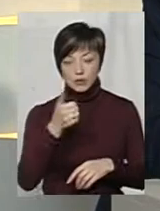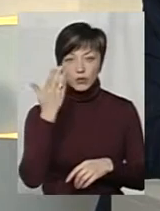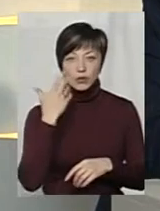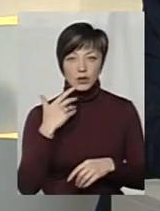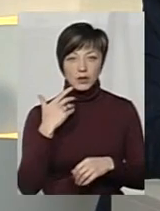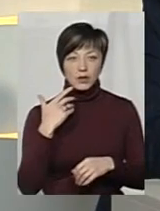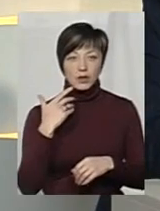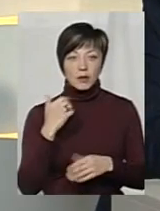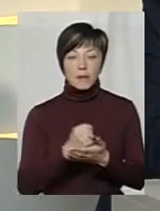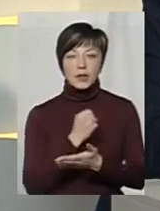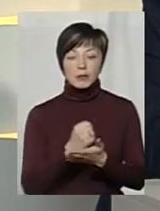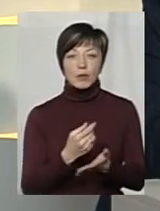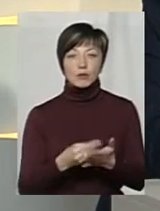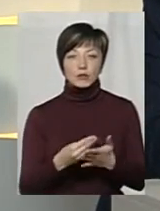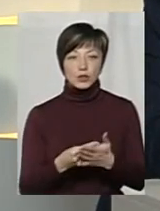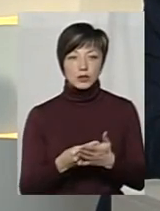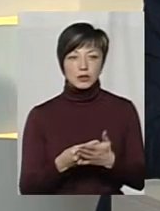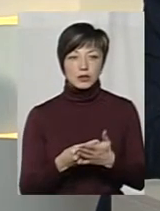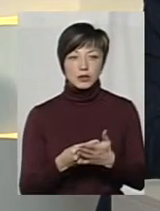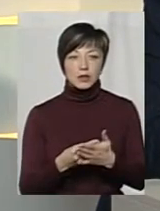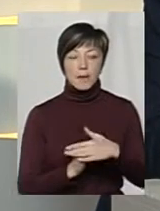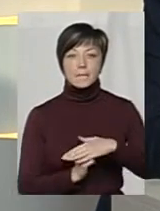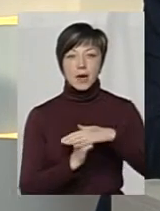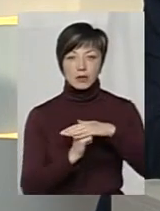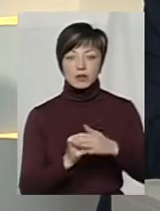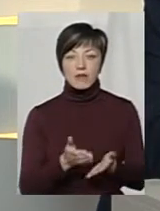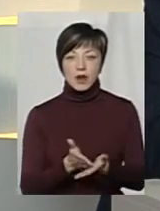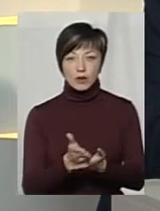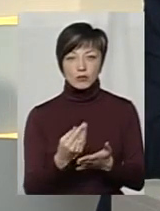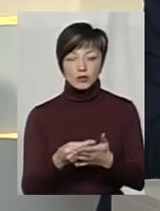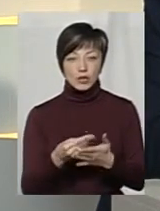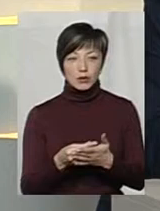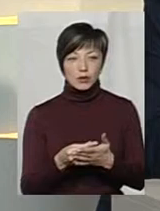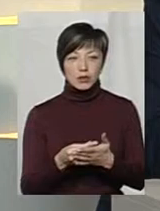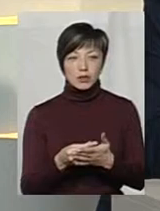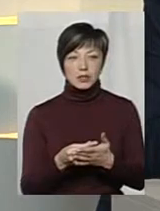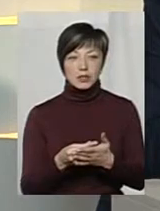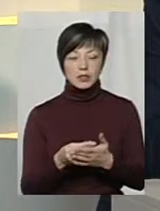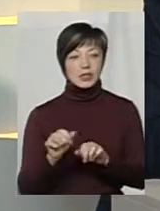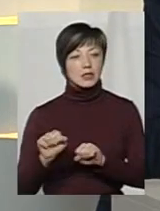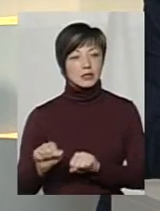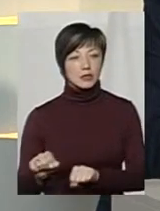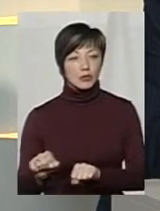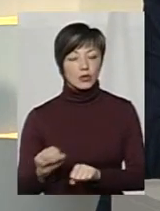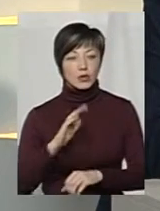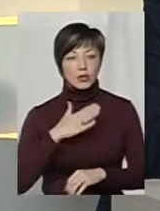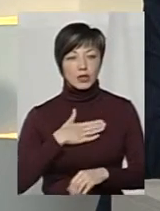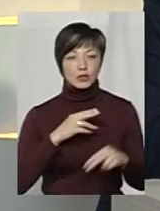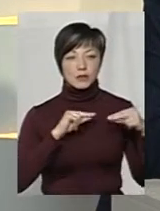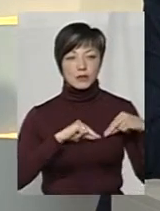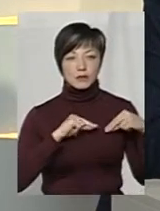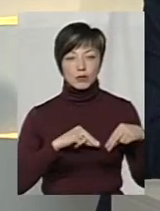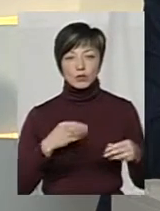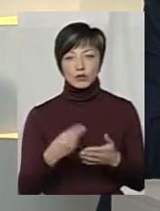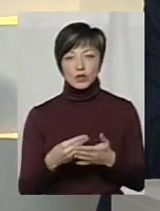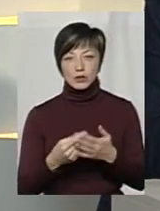ми приймемо бюджет, так званий базовий варіант бюджету, ми захистимо наших працівників